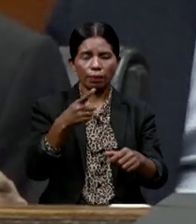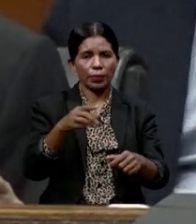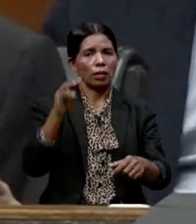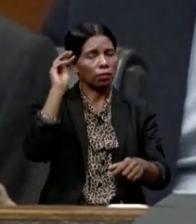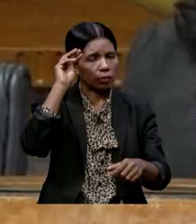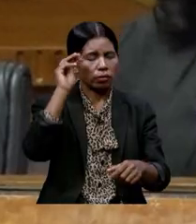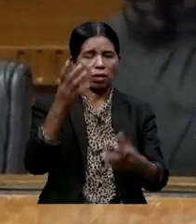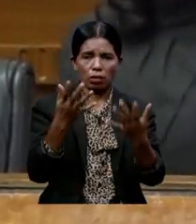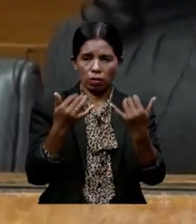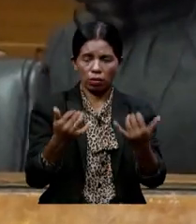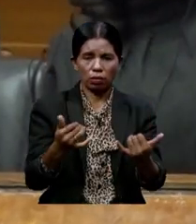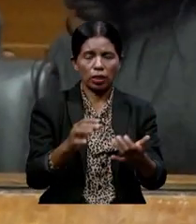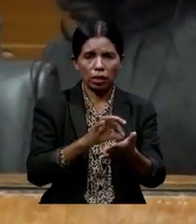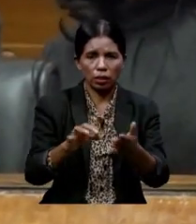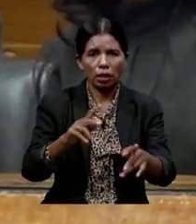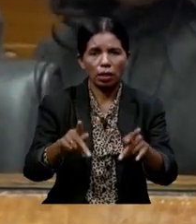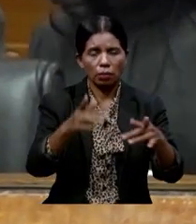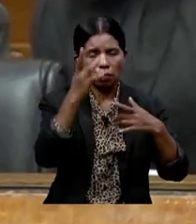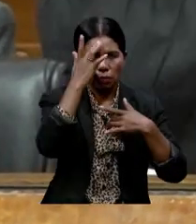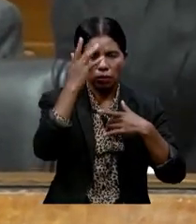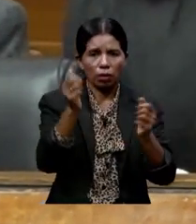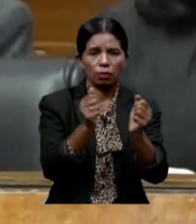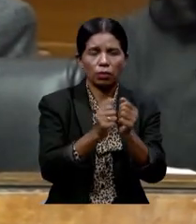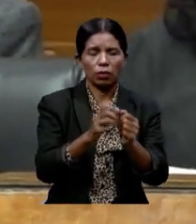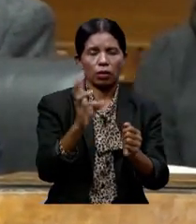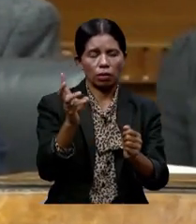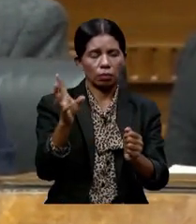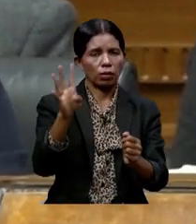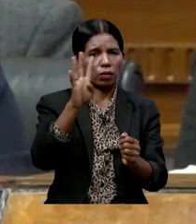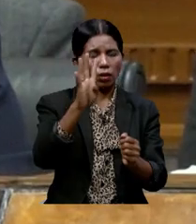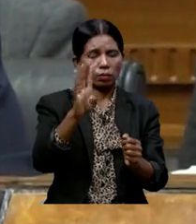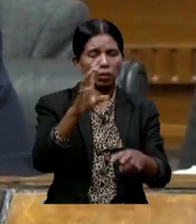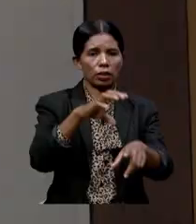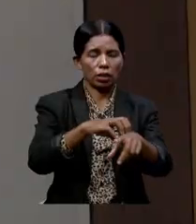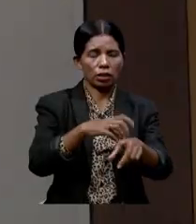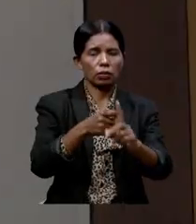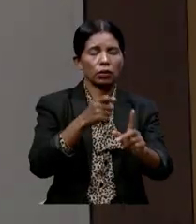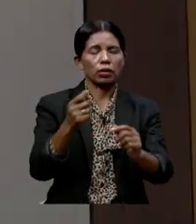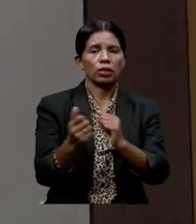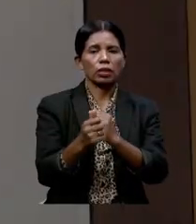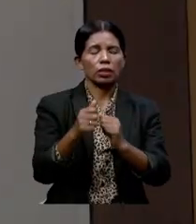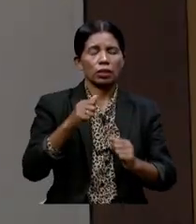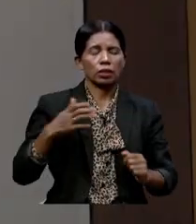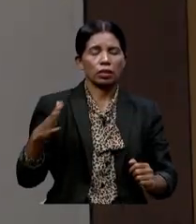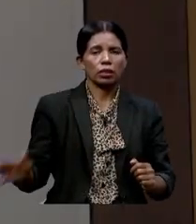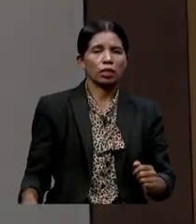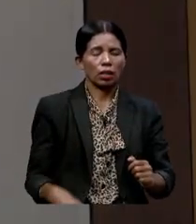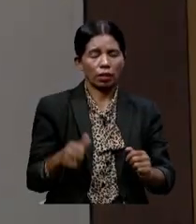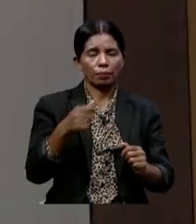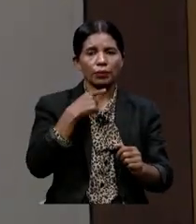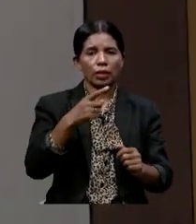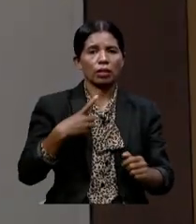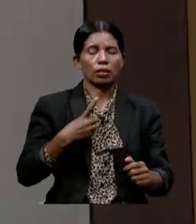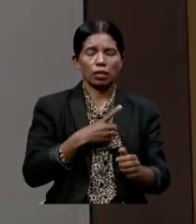relata dadaun ne resista paciente naing neng nur resinghat makhetan tata usi asu. Ia audensia ne deputada bancada SNRT Lucia